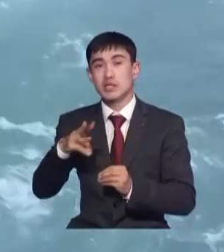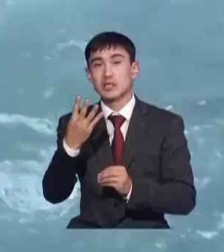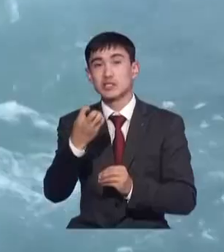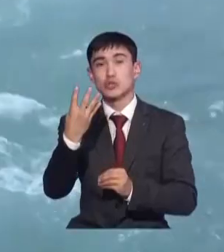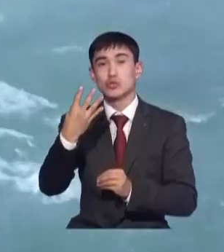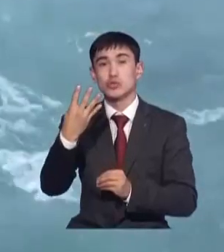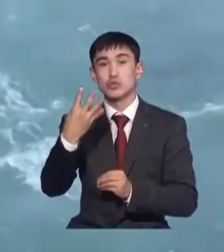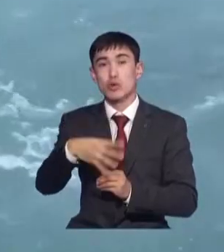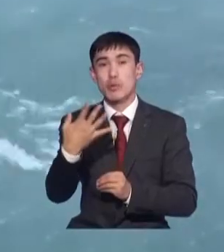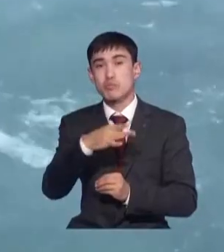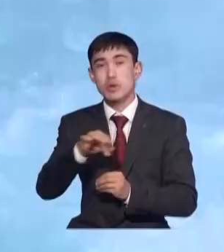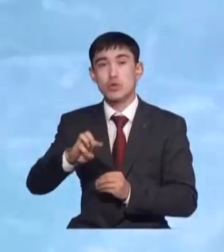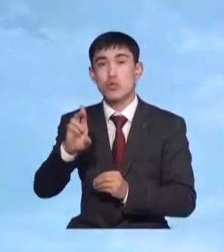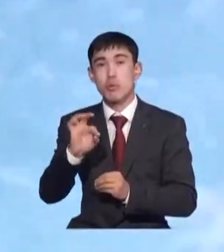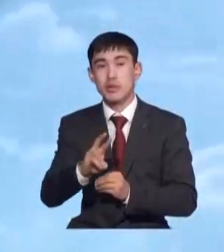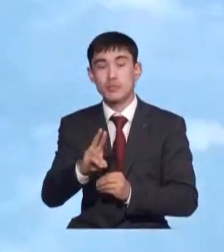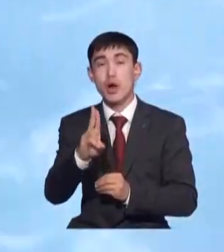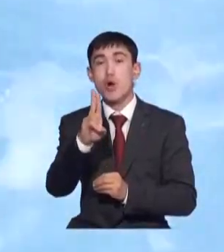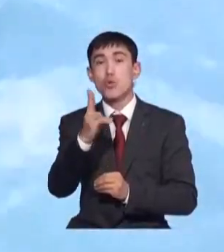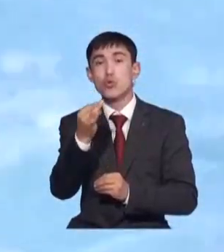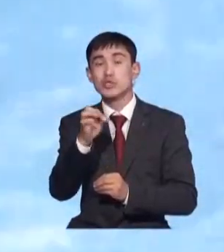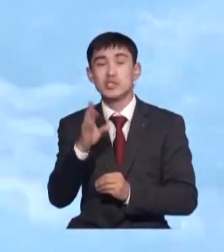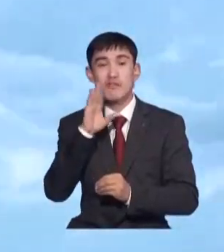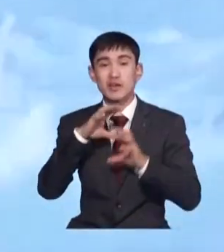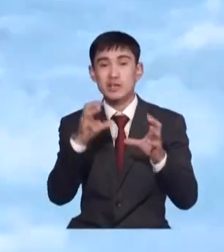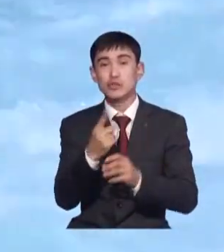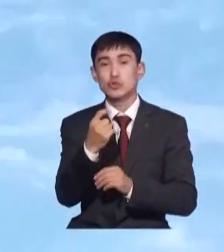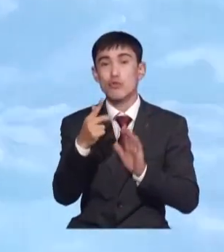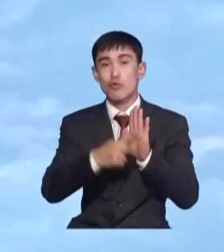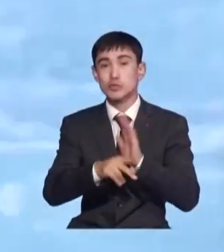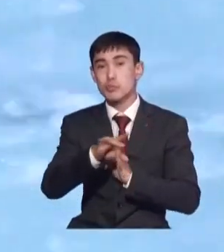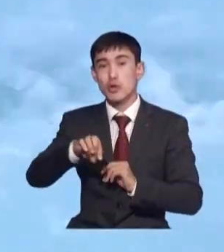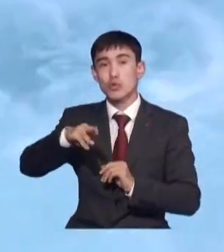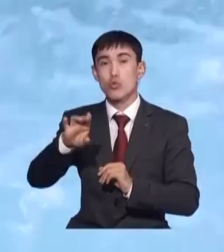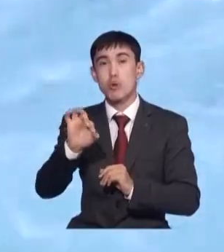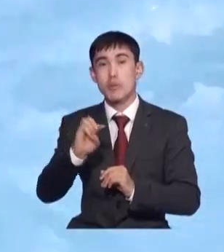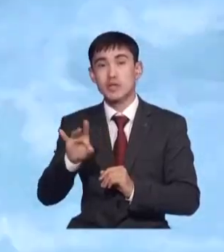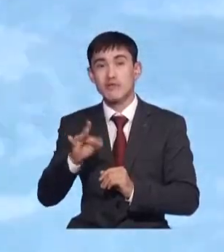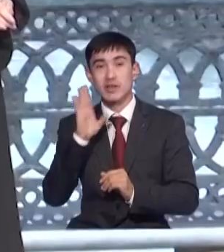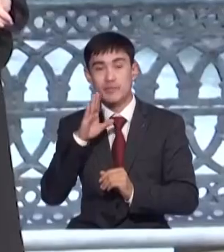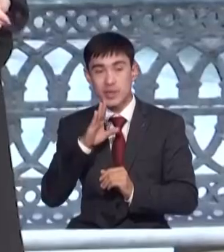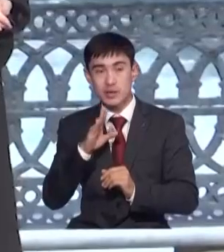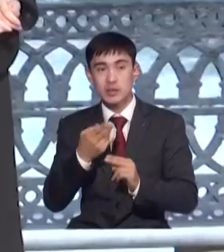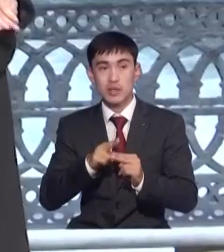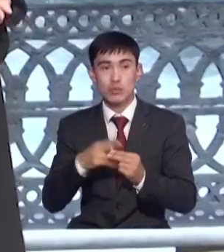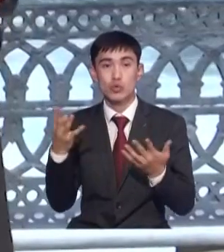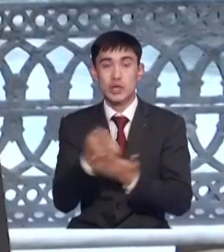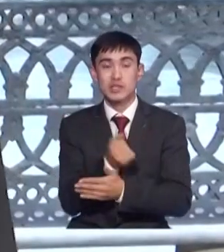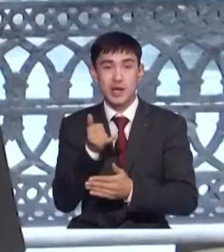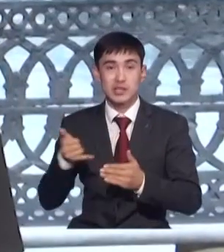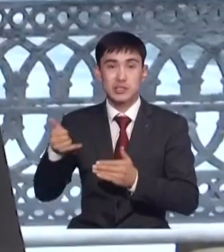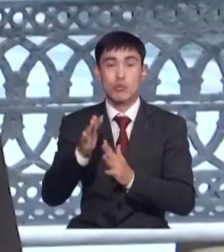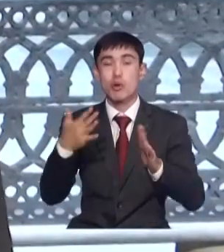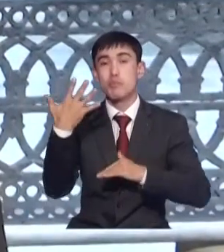миллионов кубометров воды, а в Куртинском водохранилище около 180 миллионов кубометров. Благодаря этому удалось оросить